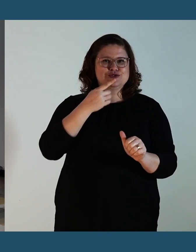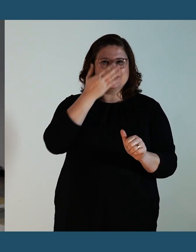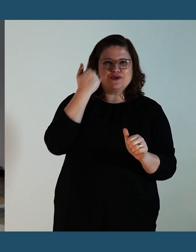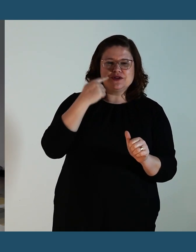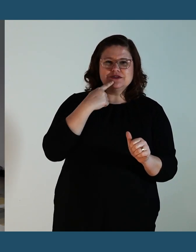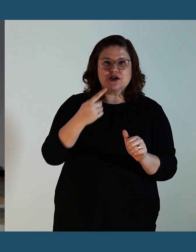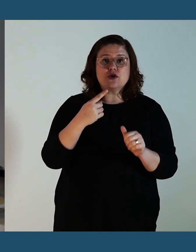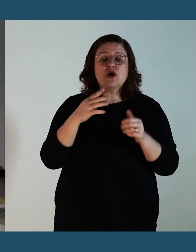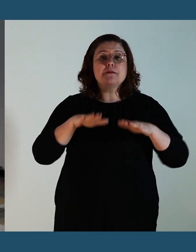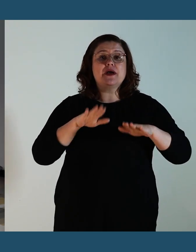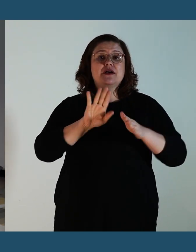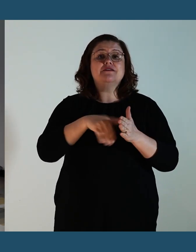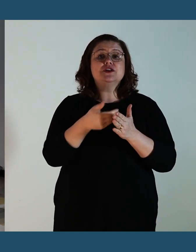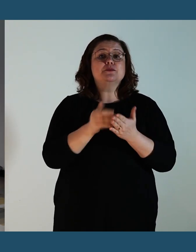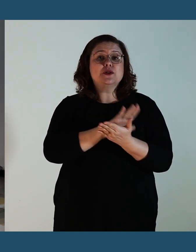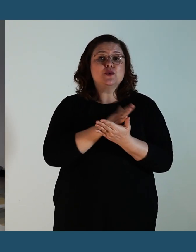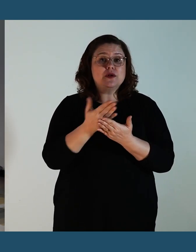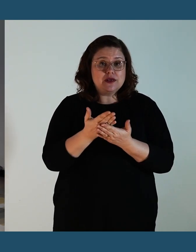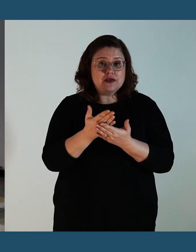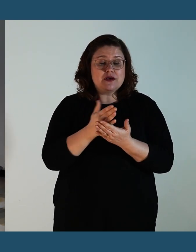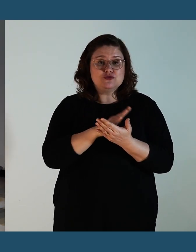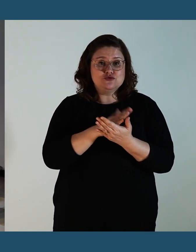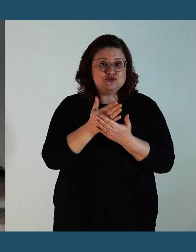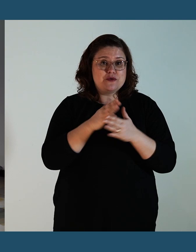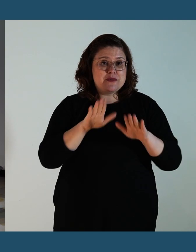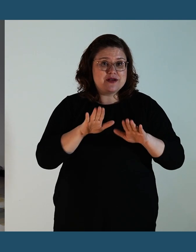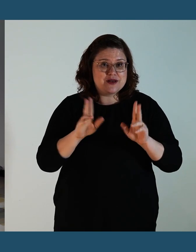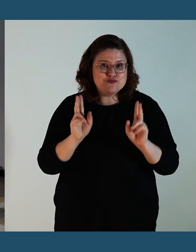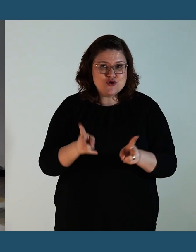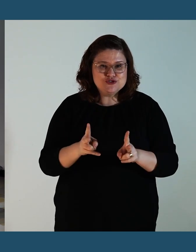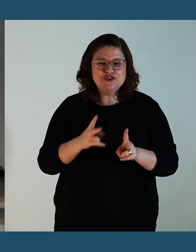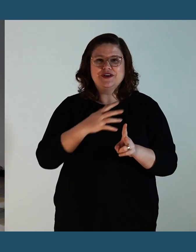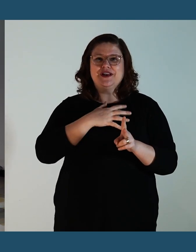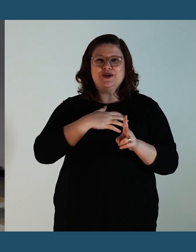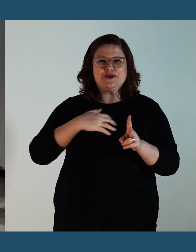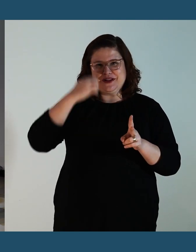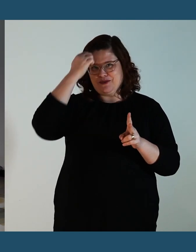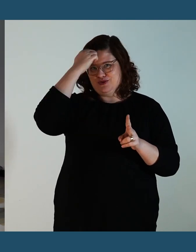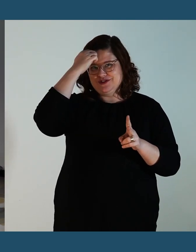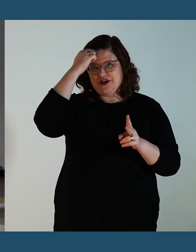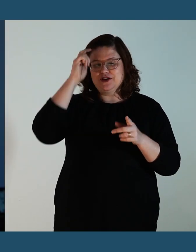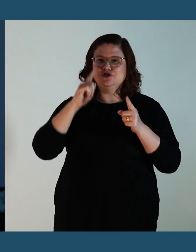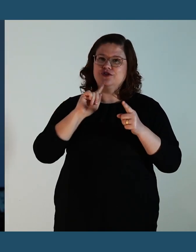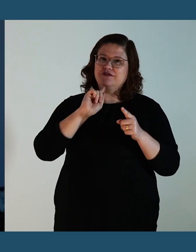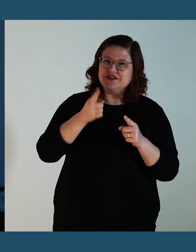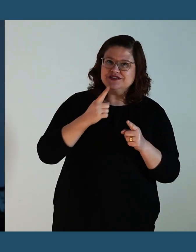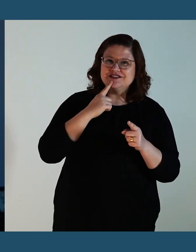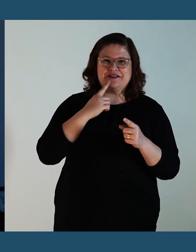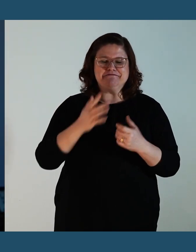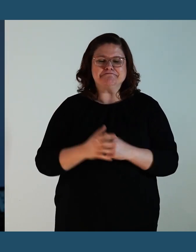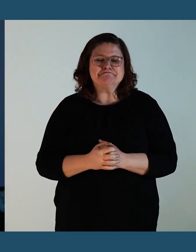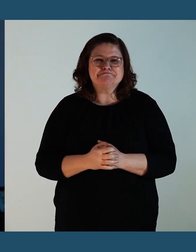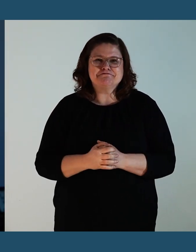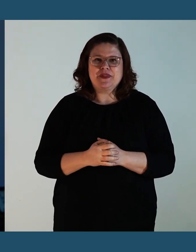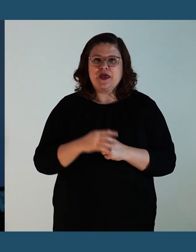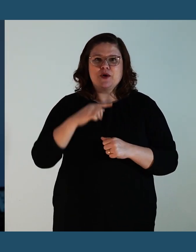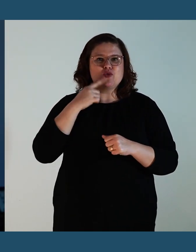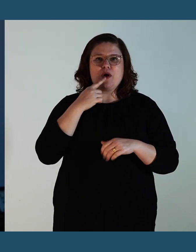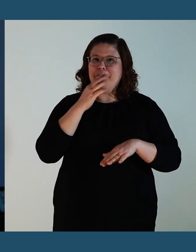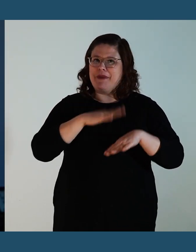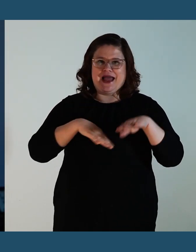todeta, niin meillä on myös paikalla viittomakielen tulkkaus, niin pidetään se mielessä kanssa, kun vastaillaan kysymyksiin, ettei